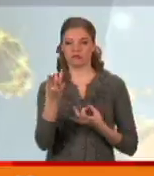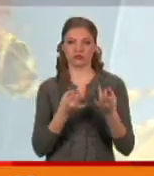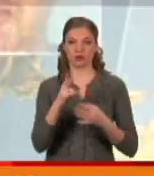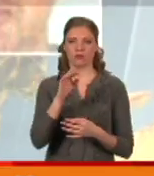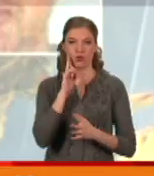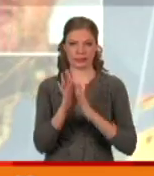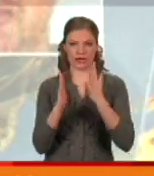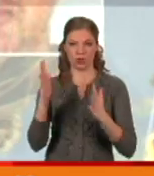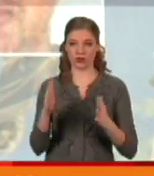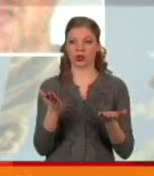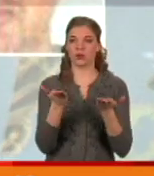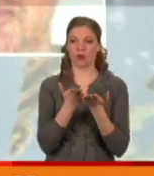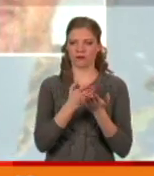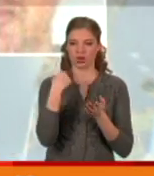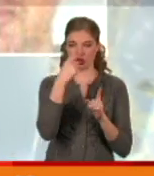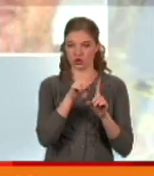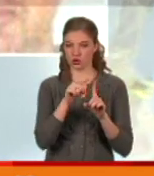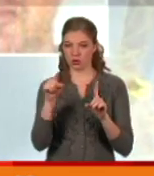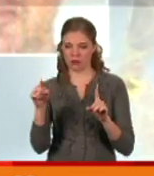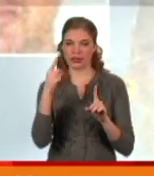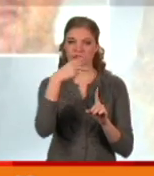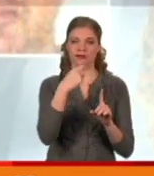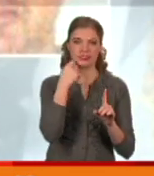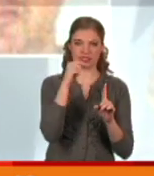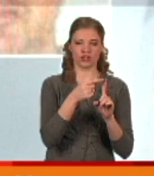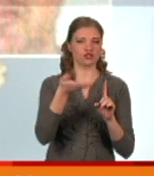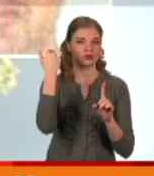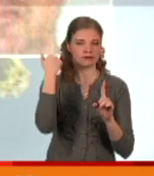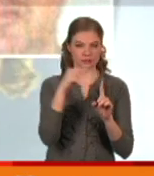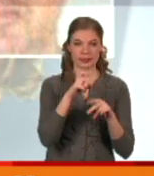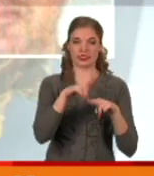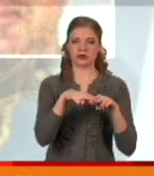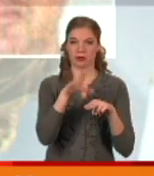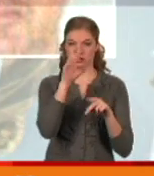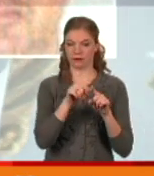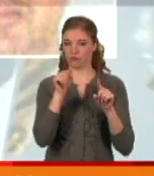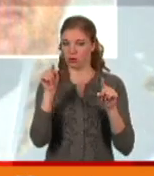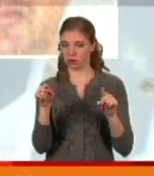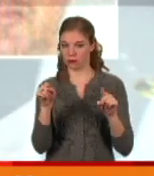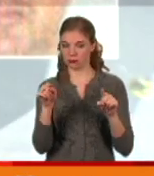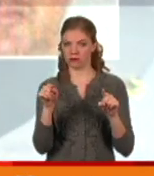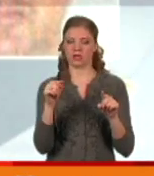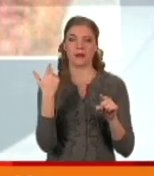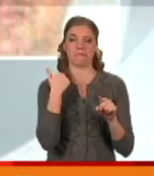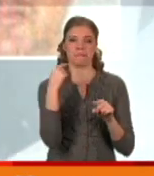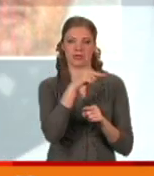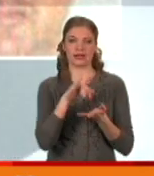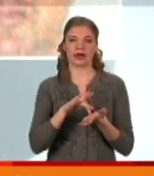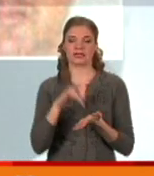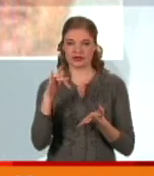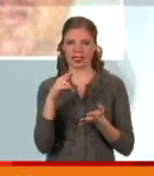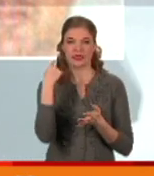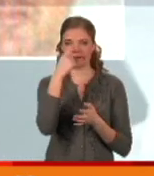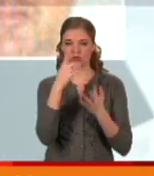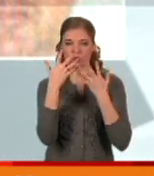зеленці. Порівнявши зображення Сергєєва 20-річної давнини із паспортним фотом Федотова, британський центр